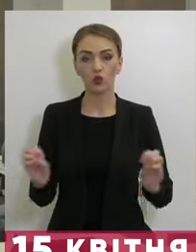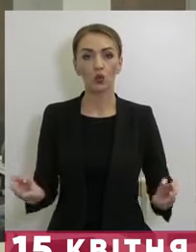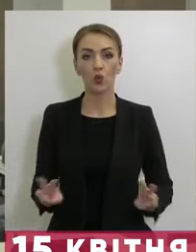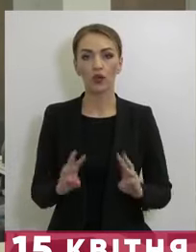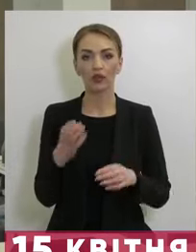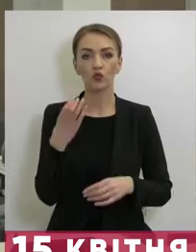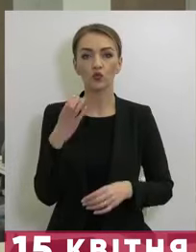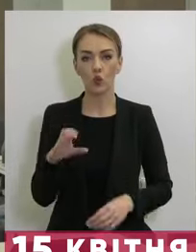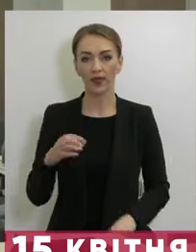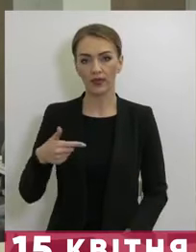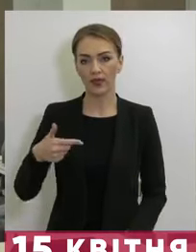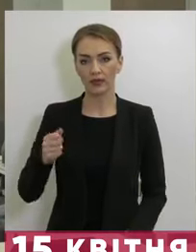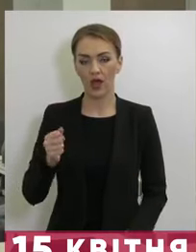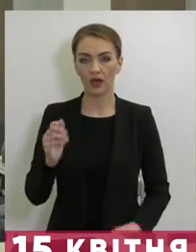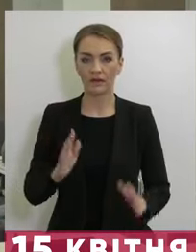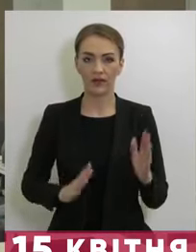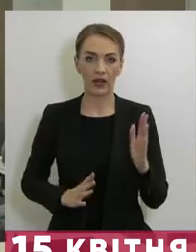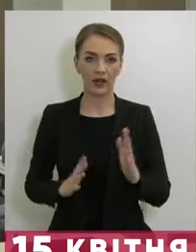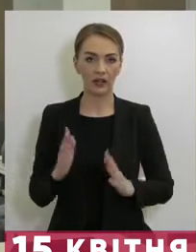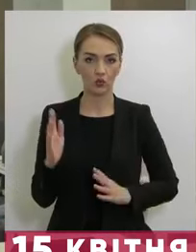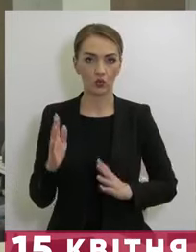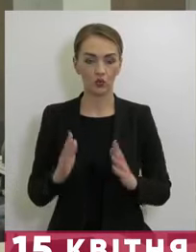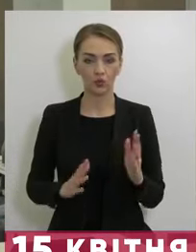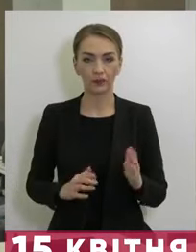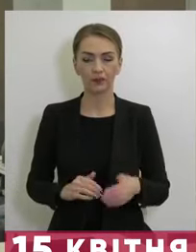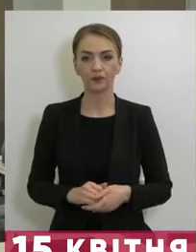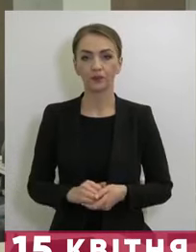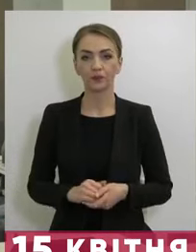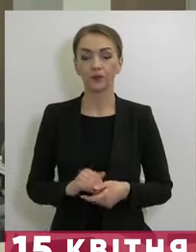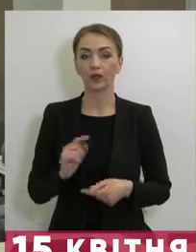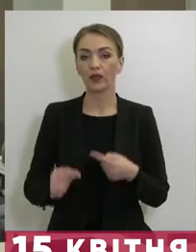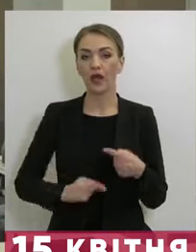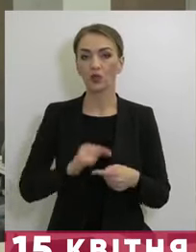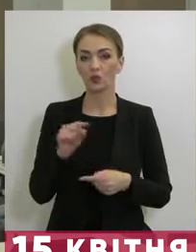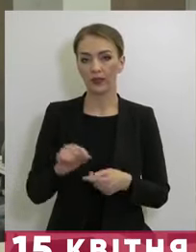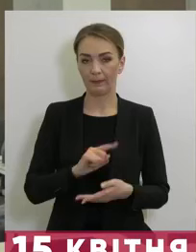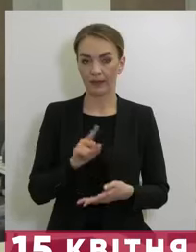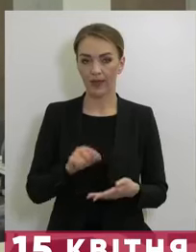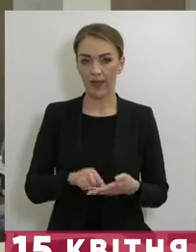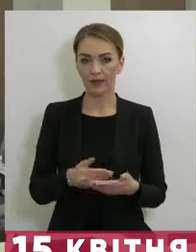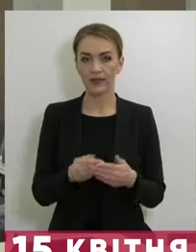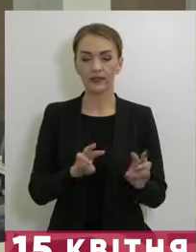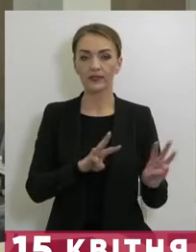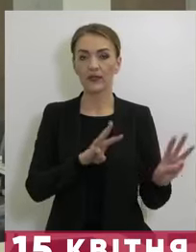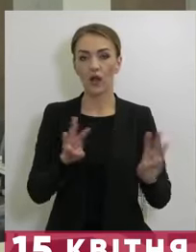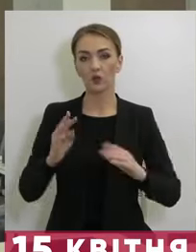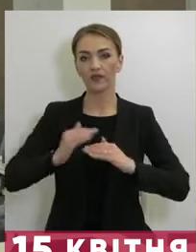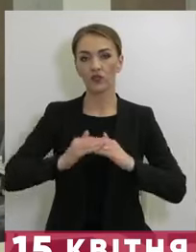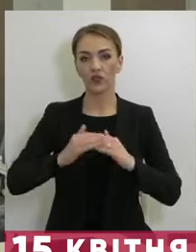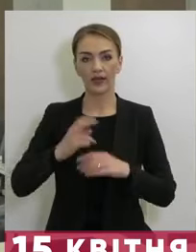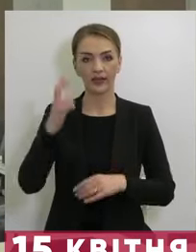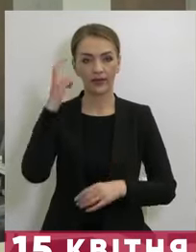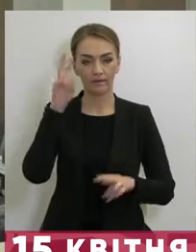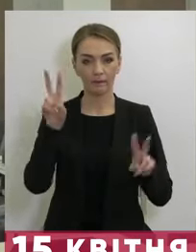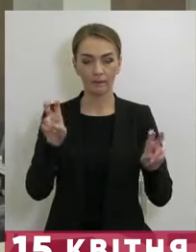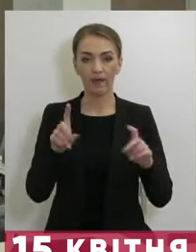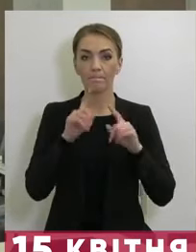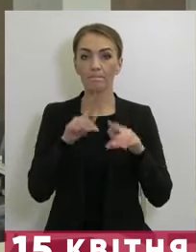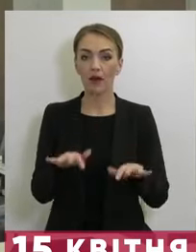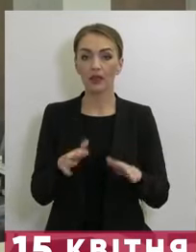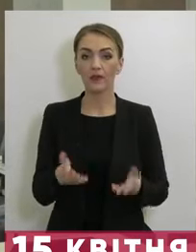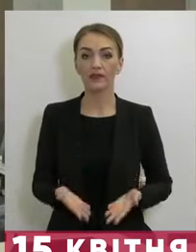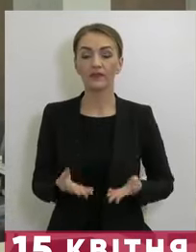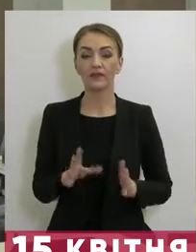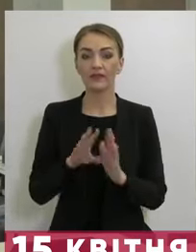сотні гектарів лісу. Наступне питання від сайту «Вечірній Київ». Парламент